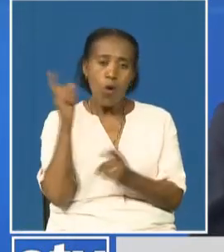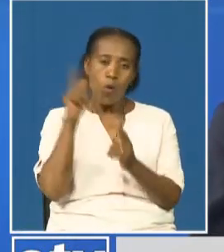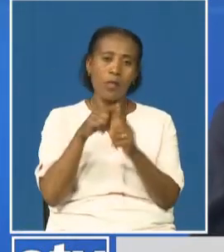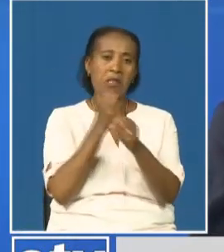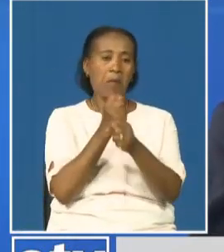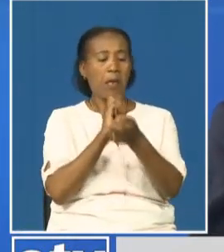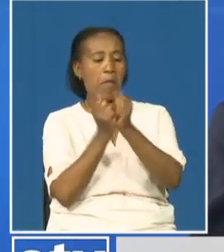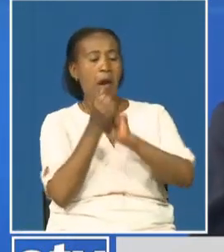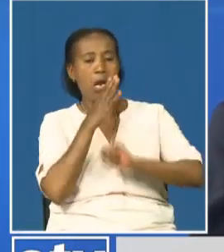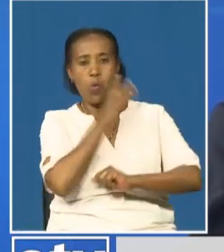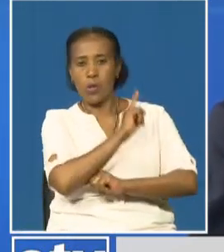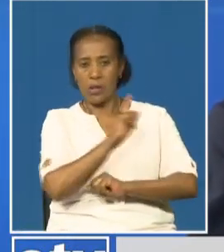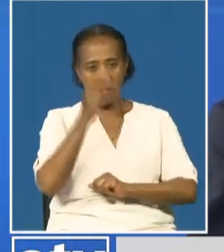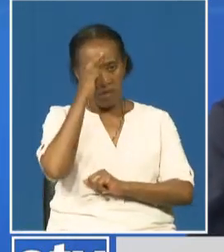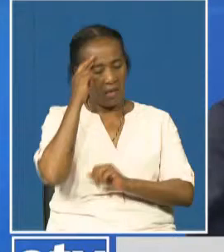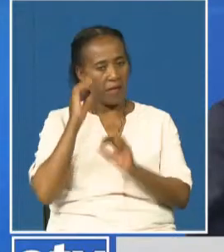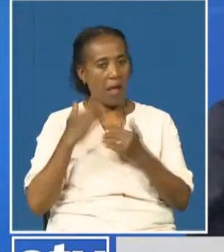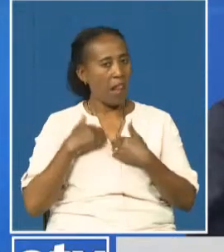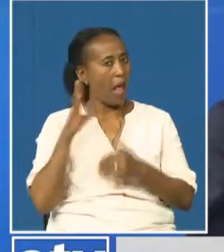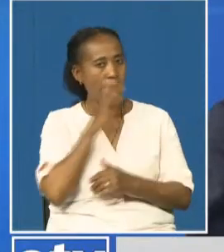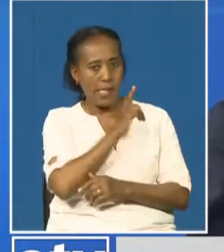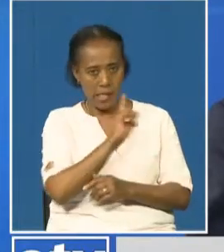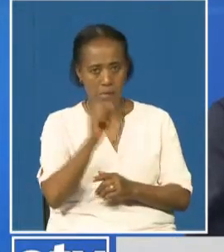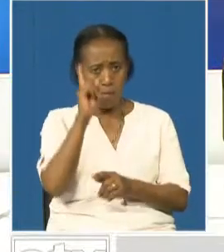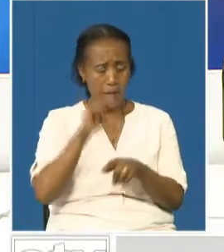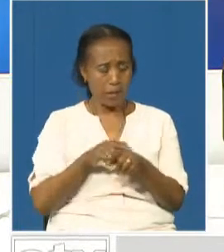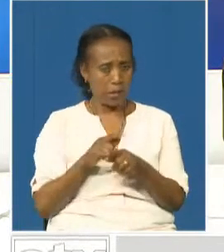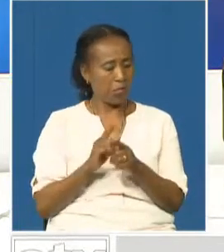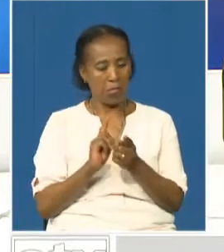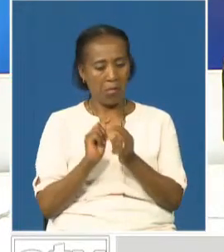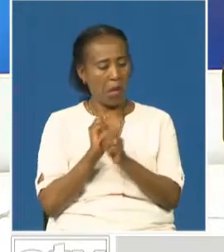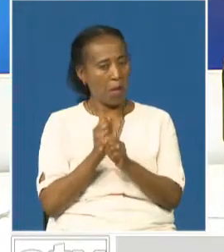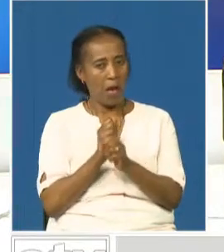ተግባር የማይለውጡበት ምክንያት ያለ አይመስለኝም። አንድ ሄ ነው።